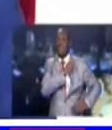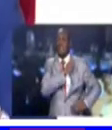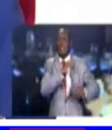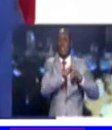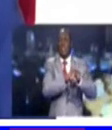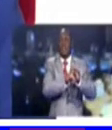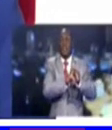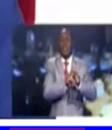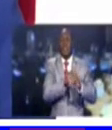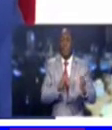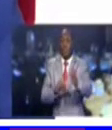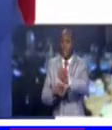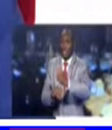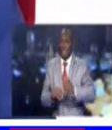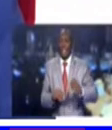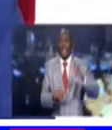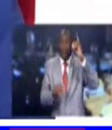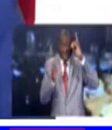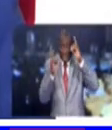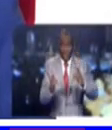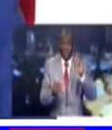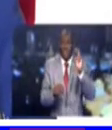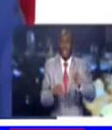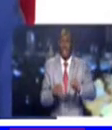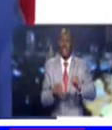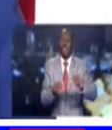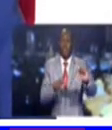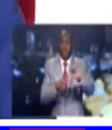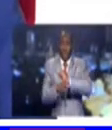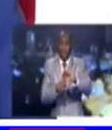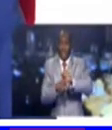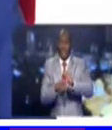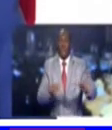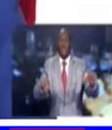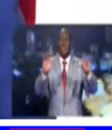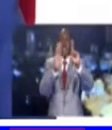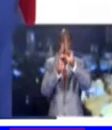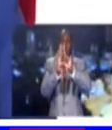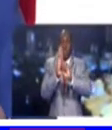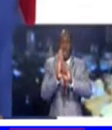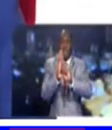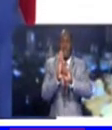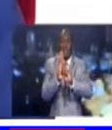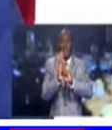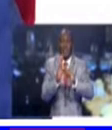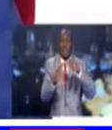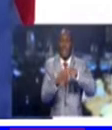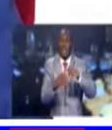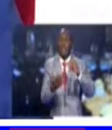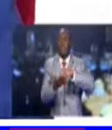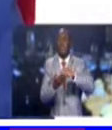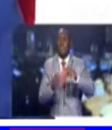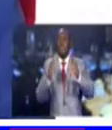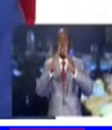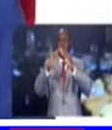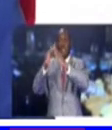prendre les dispositions nécessaires à l'application de ces mesures y compris en milieu urbain